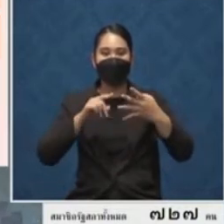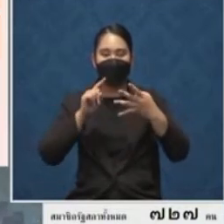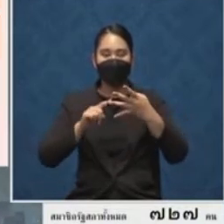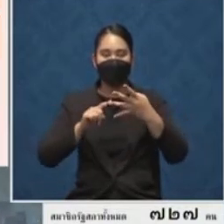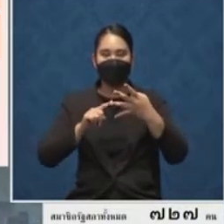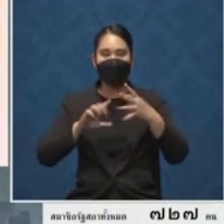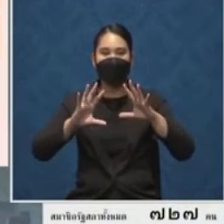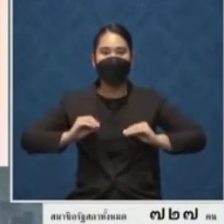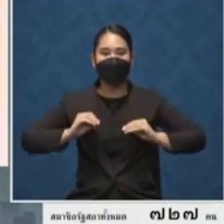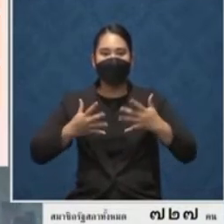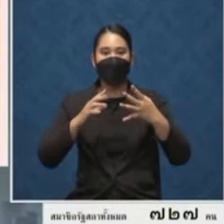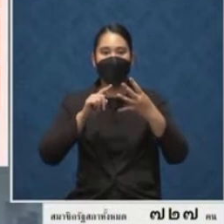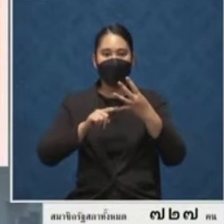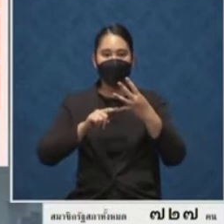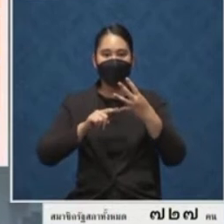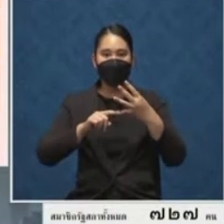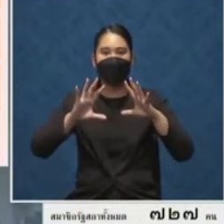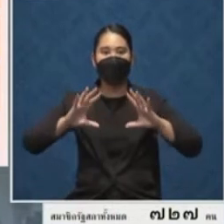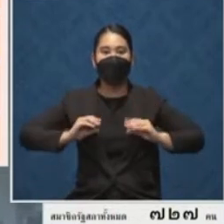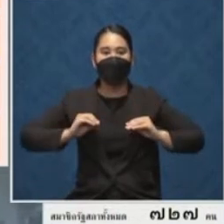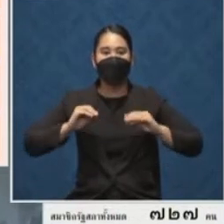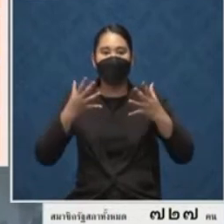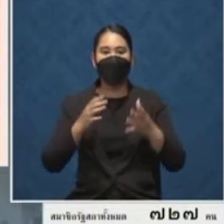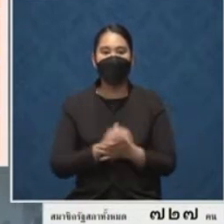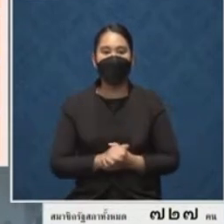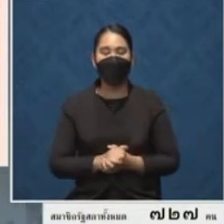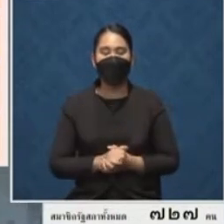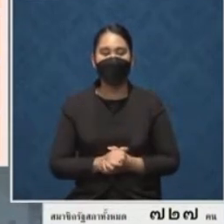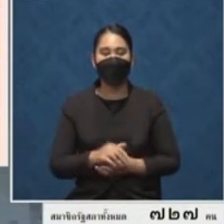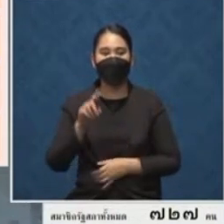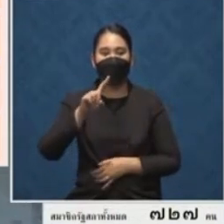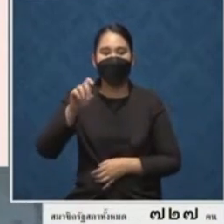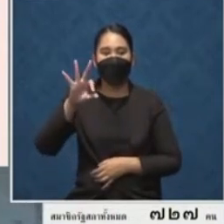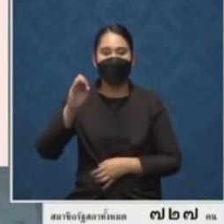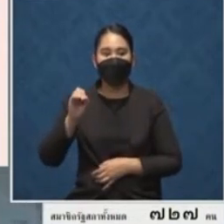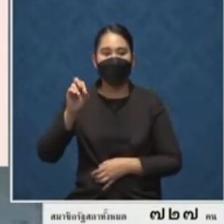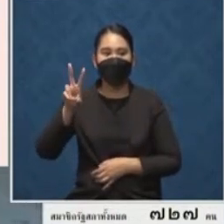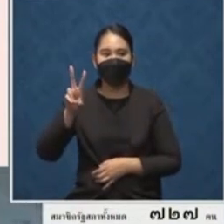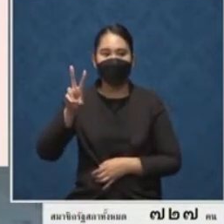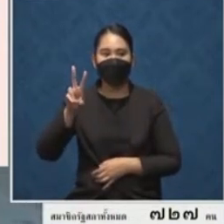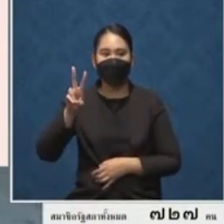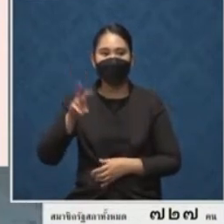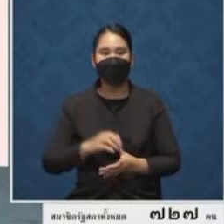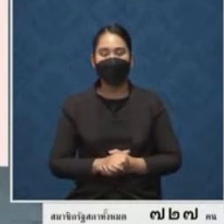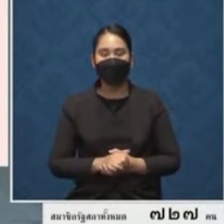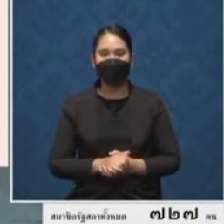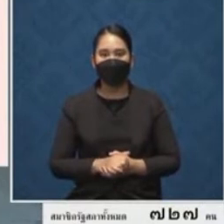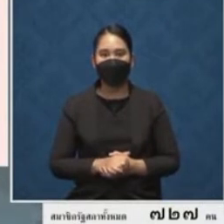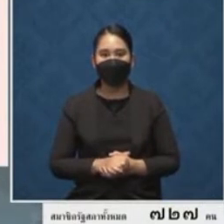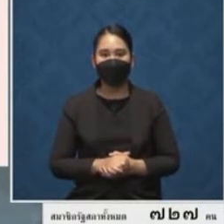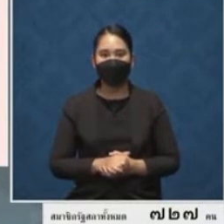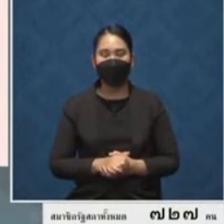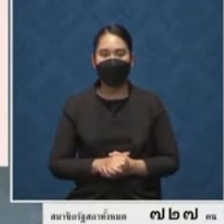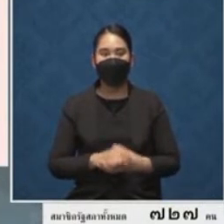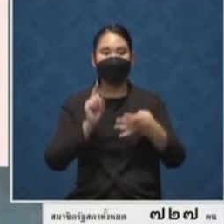การ4ไม่รับหลักการ 192นายถนัดมานพันธ์นิยม 1ไม่รับหลัก